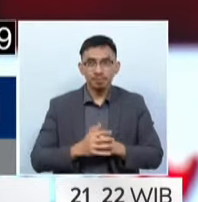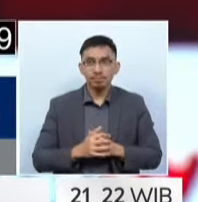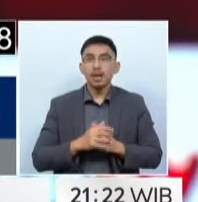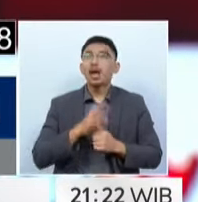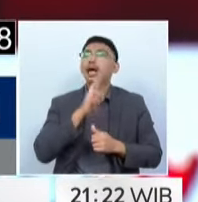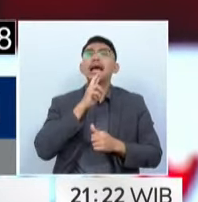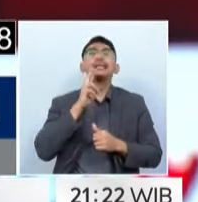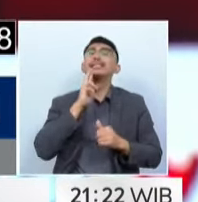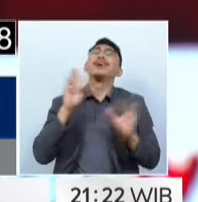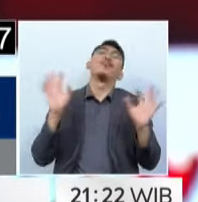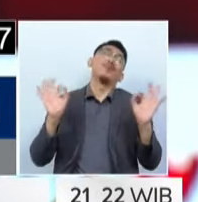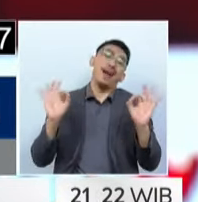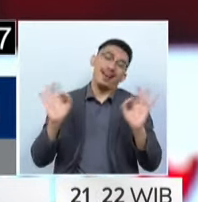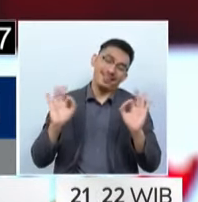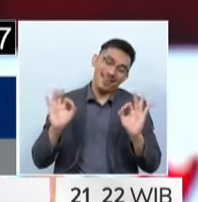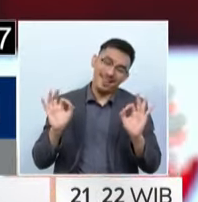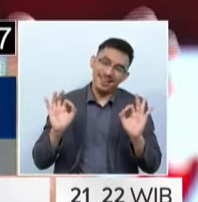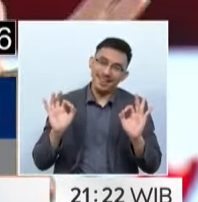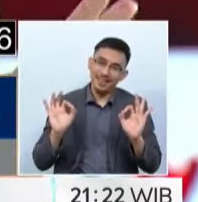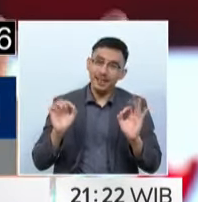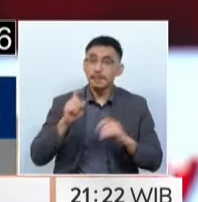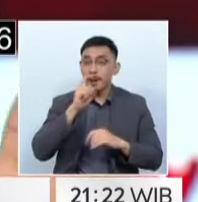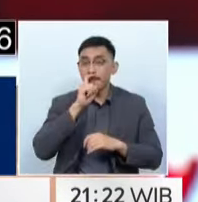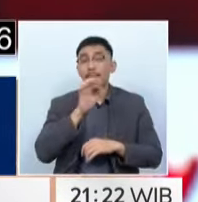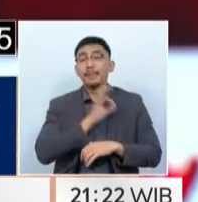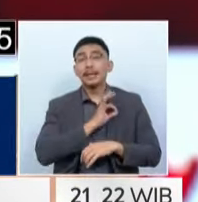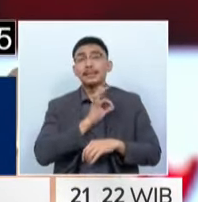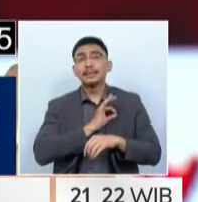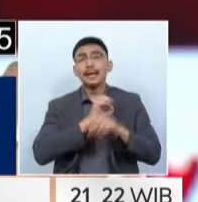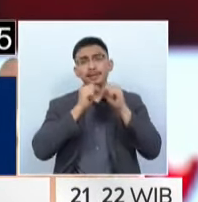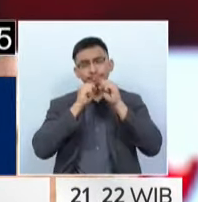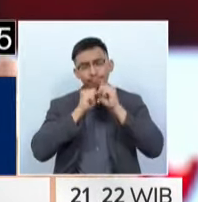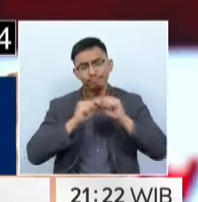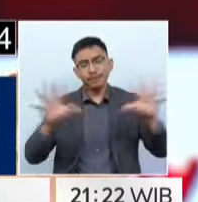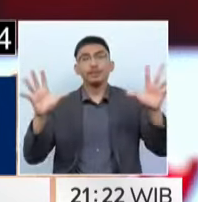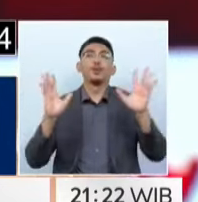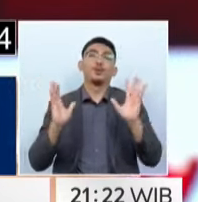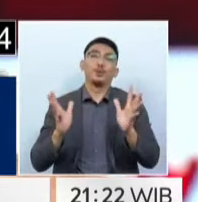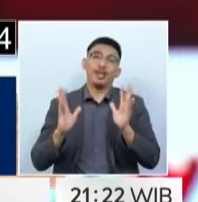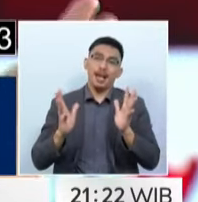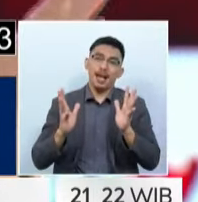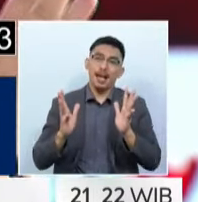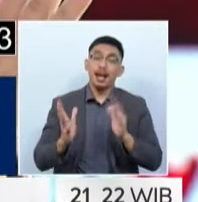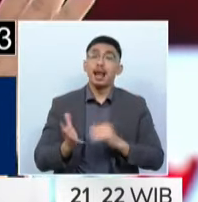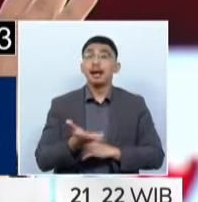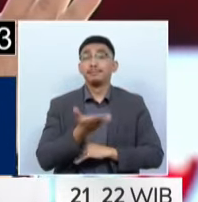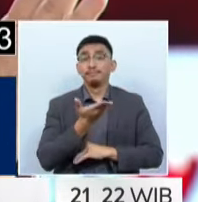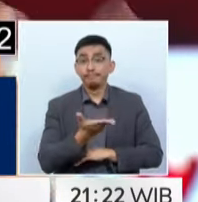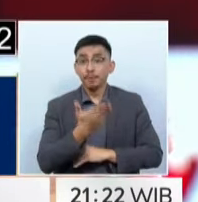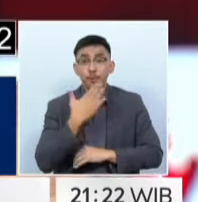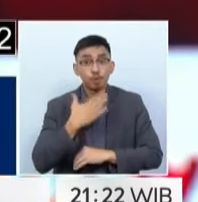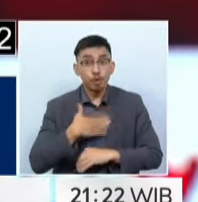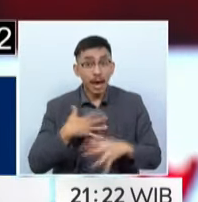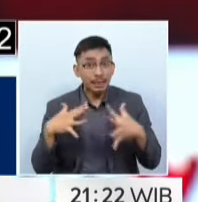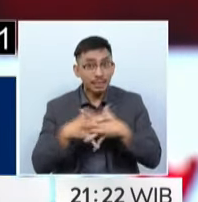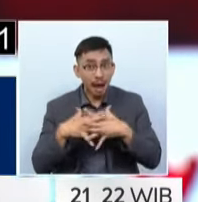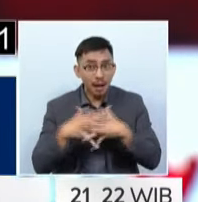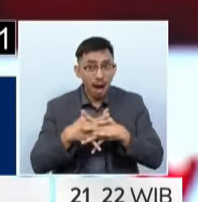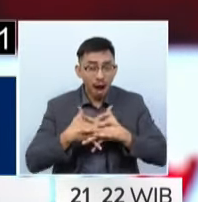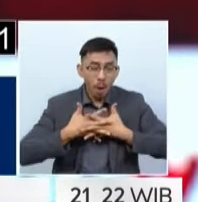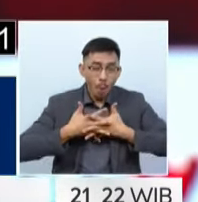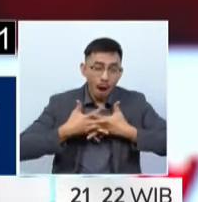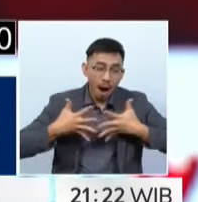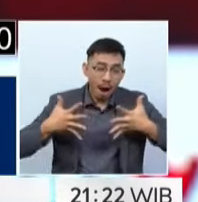dirahasiakan bapak presiden menyampaikan bapak punya lahan lebih dari 340.000 hektar